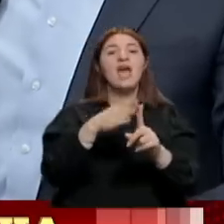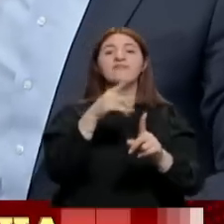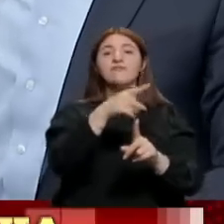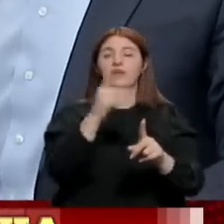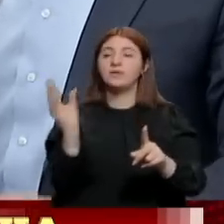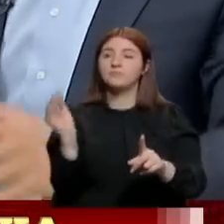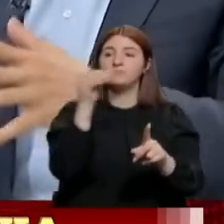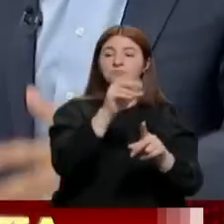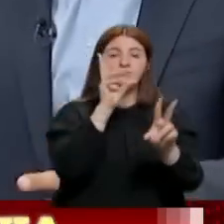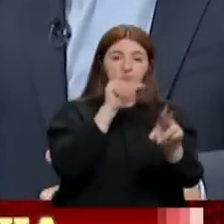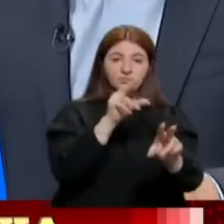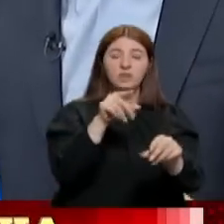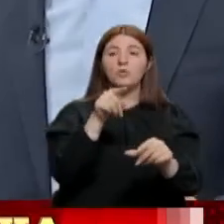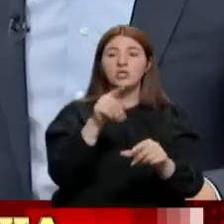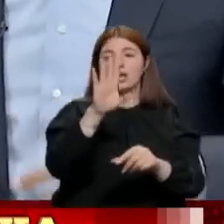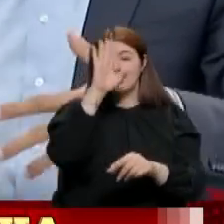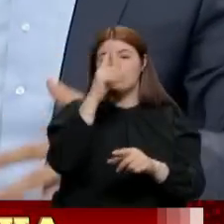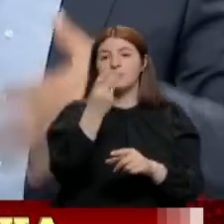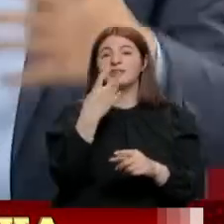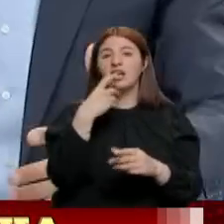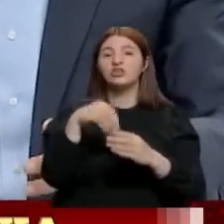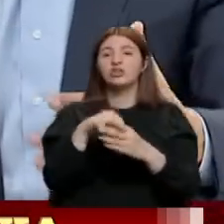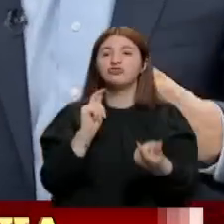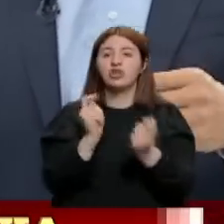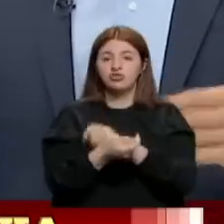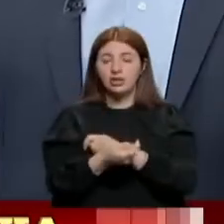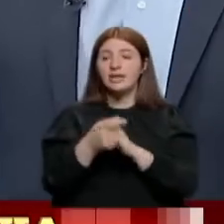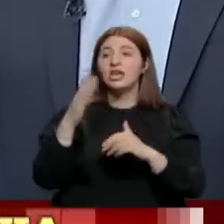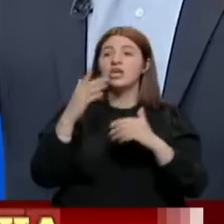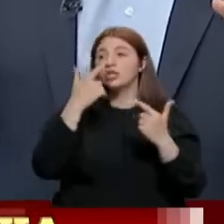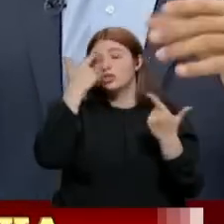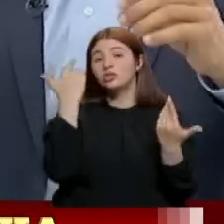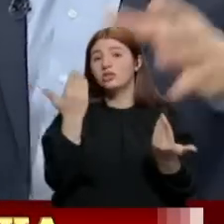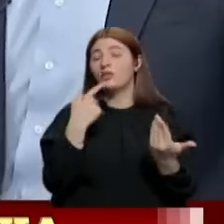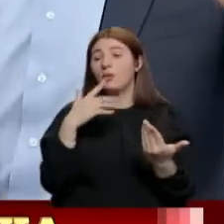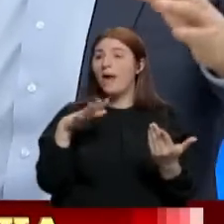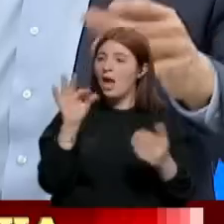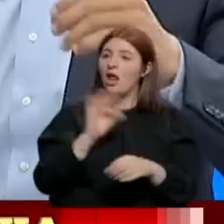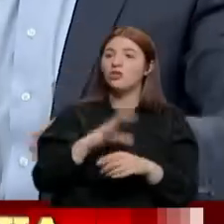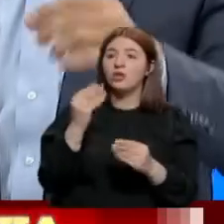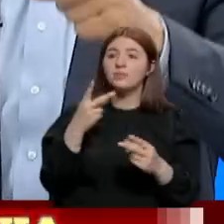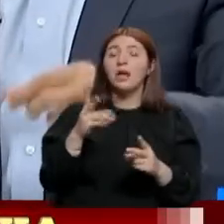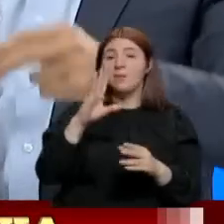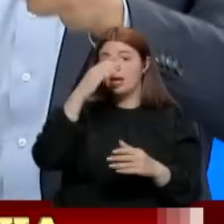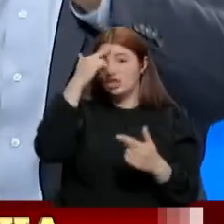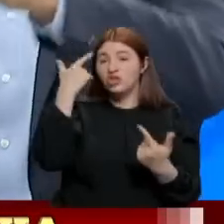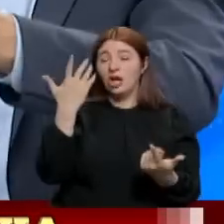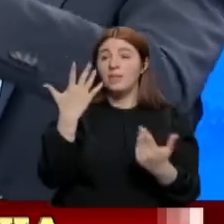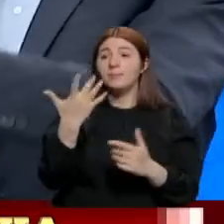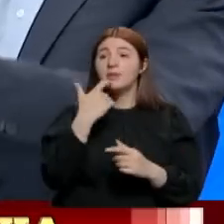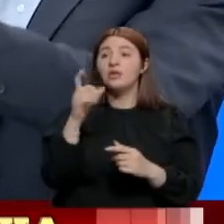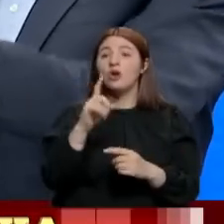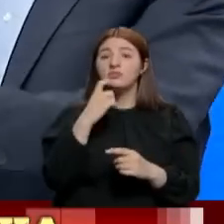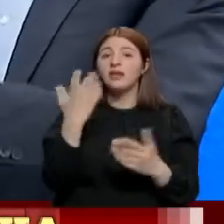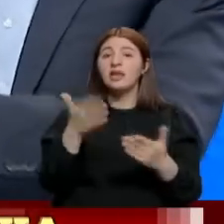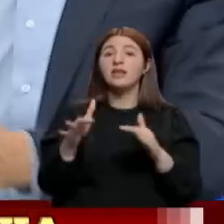konutta barındıracağız ve böylece İstanbul'u birkaç yıl içinde dönüştüreceğiz. İnşallah diyorum, bakın her an olabilir ama inşallah İstanbul bir 5 yıl 10